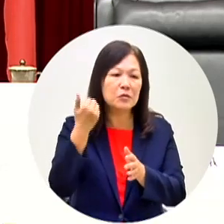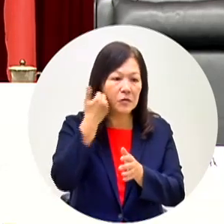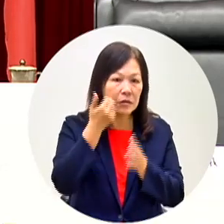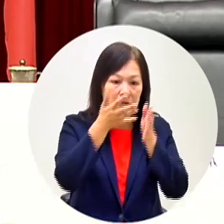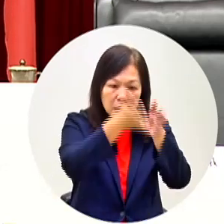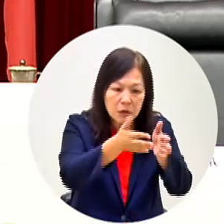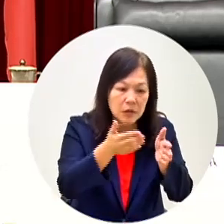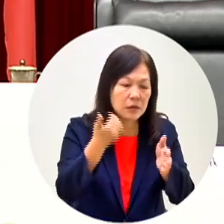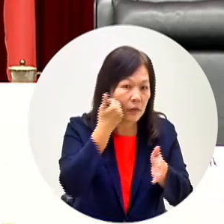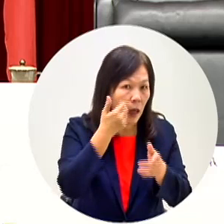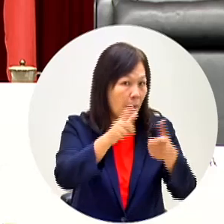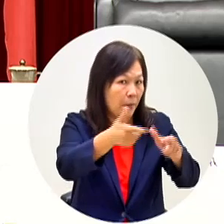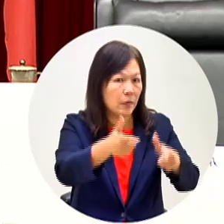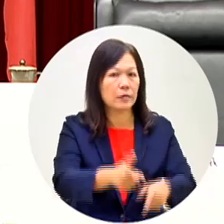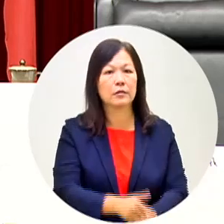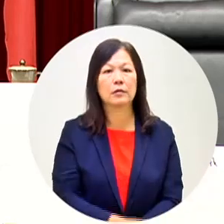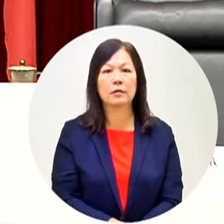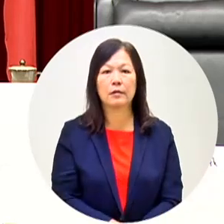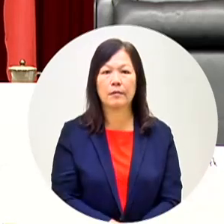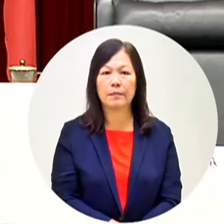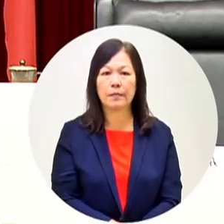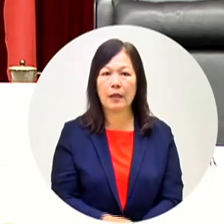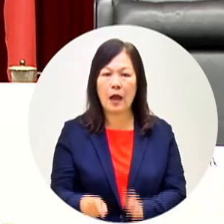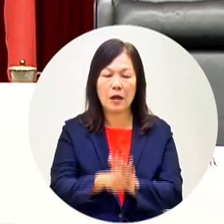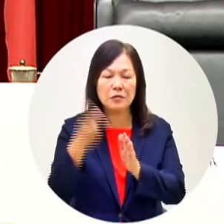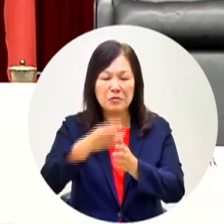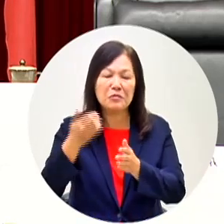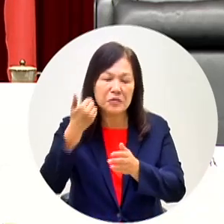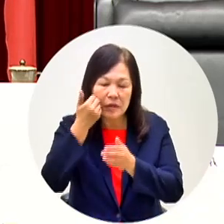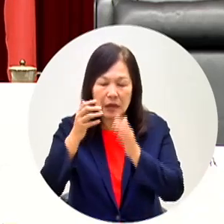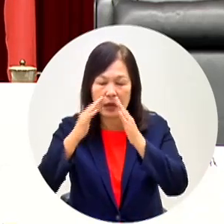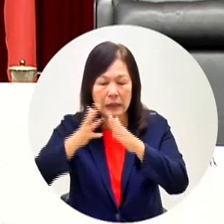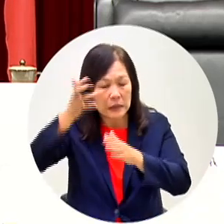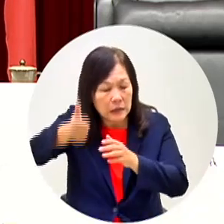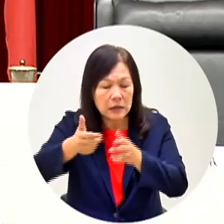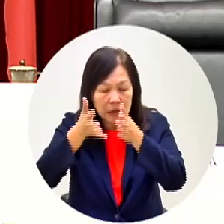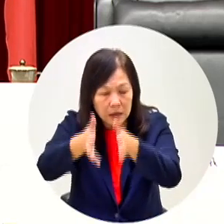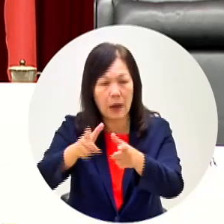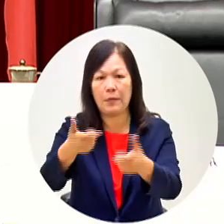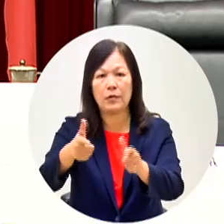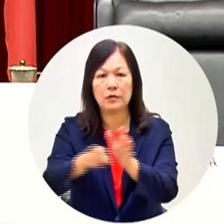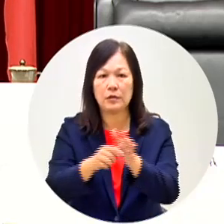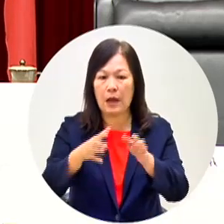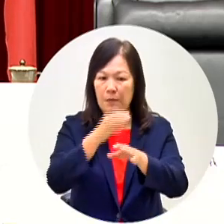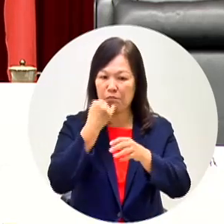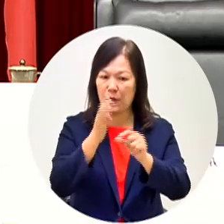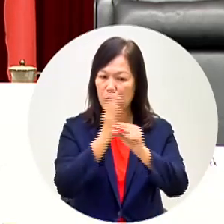对一个市长的，警察保持中立，做恁应该做的工作就好。